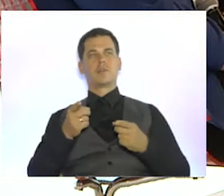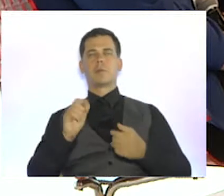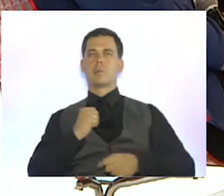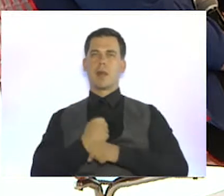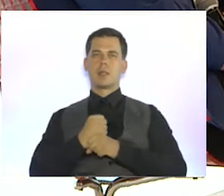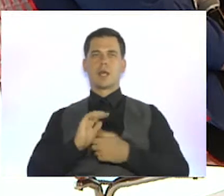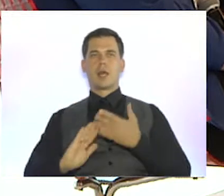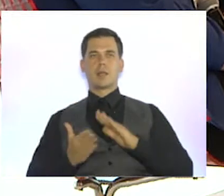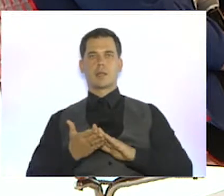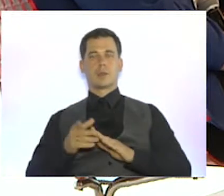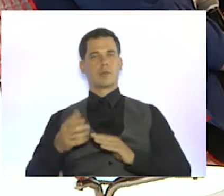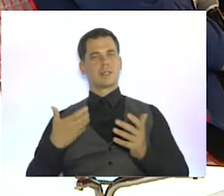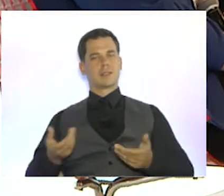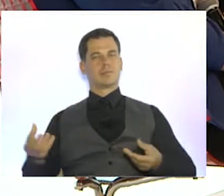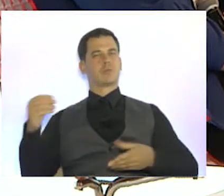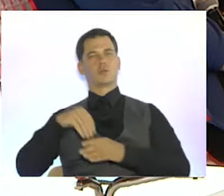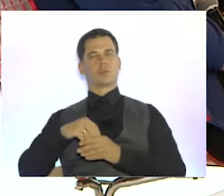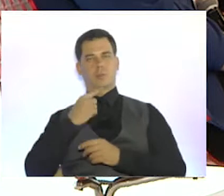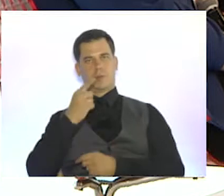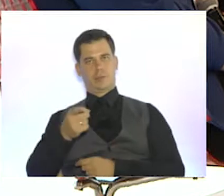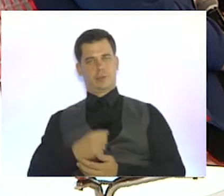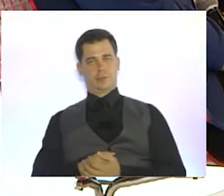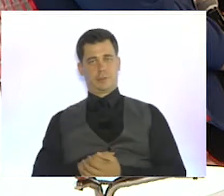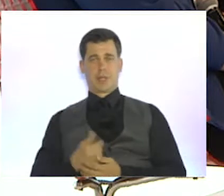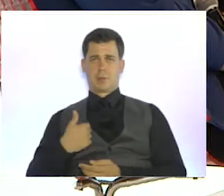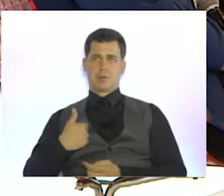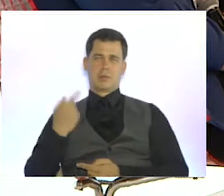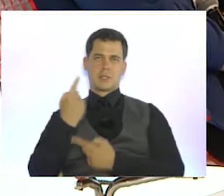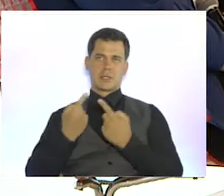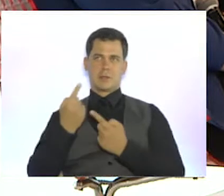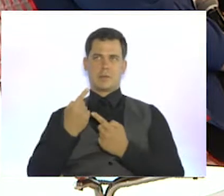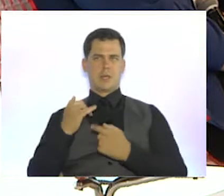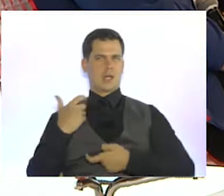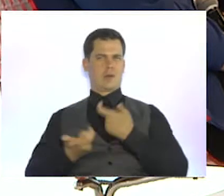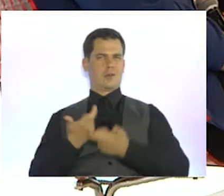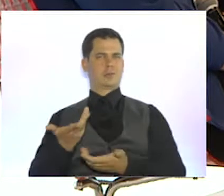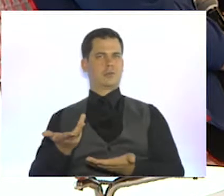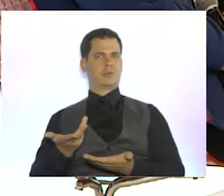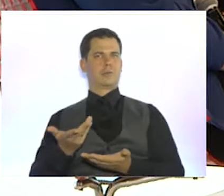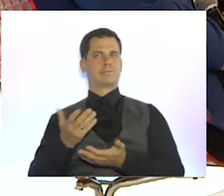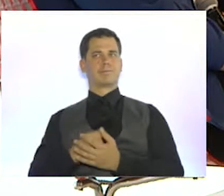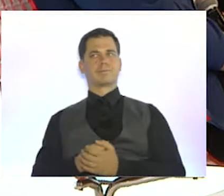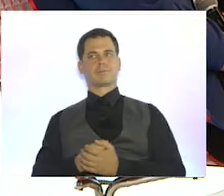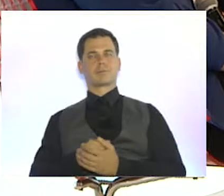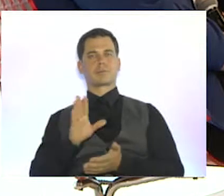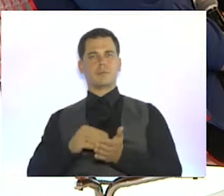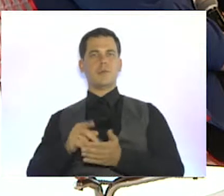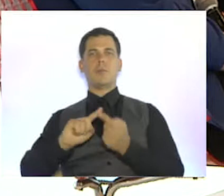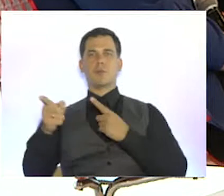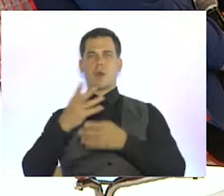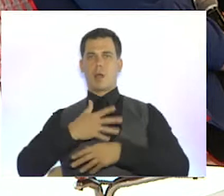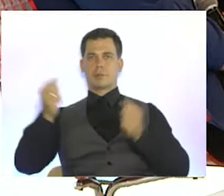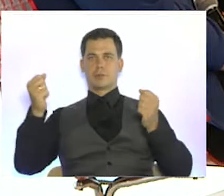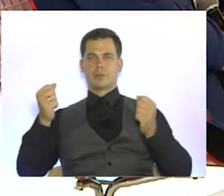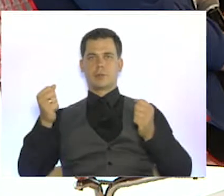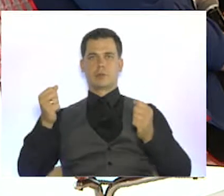chciałabym jeszcze nawiązać do jednej rzeczy. Zastanawiamy się, jak tak naprawdę sprawić, żeby absolwenci, mówiliśmy